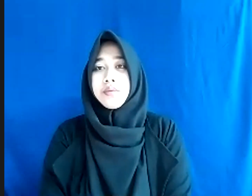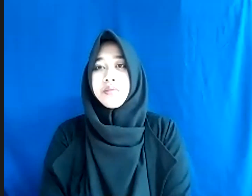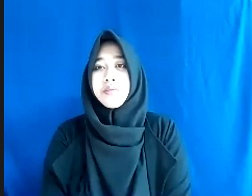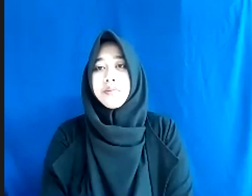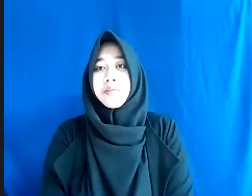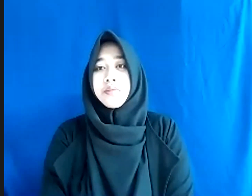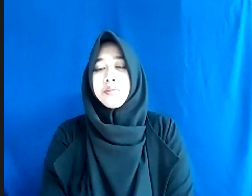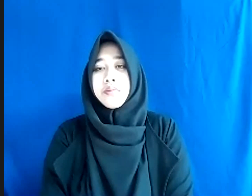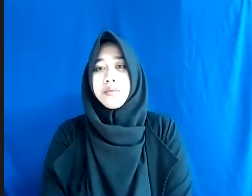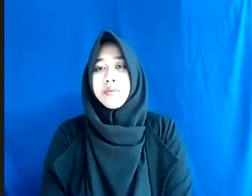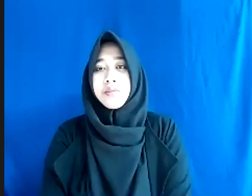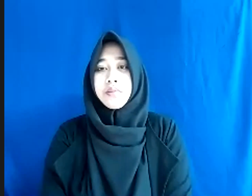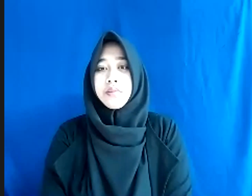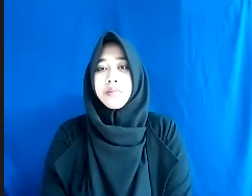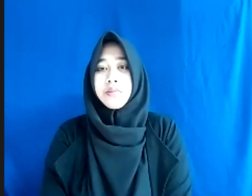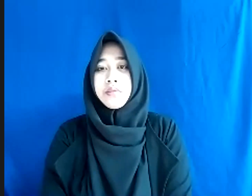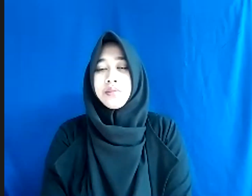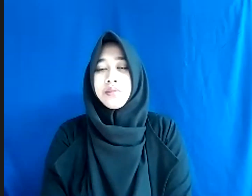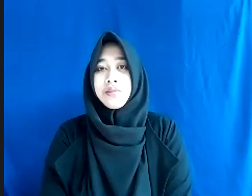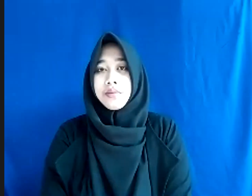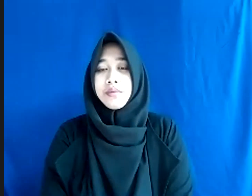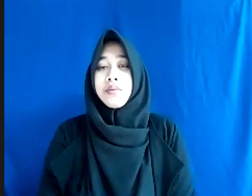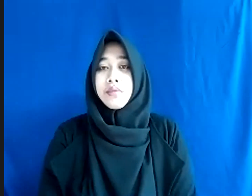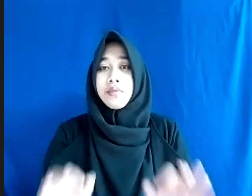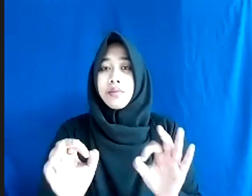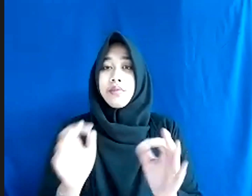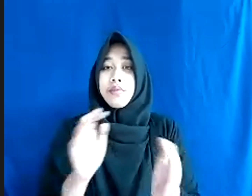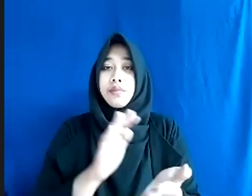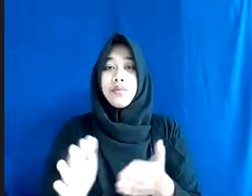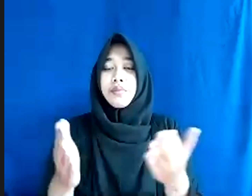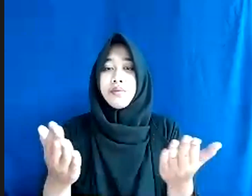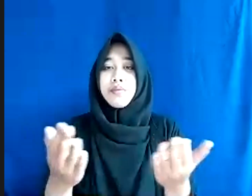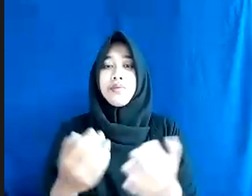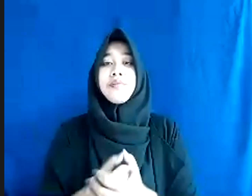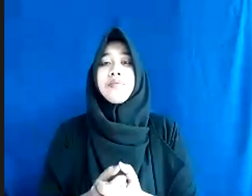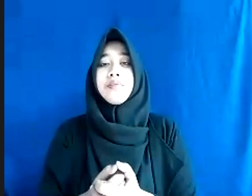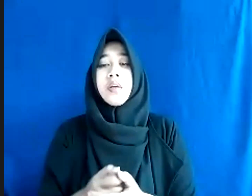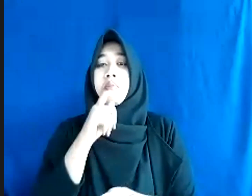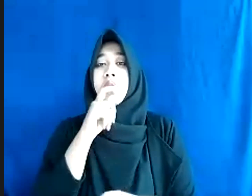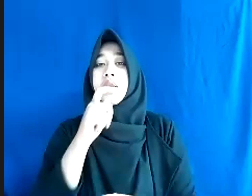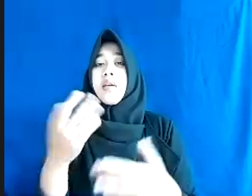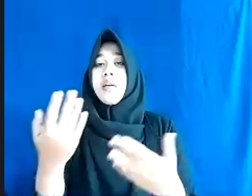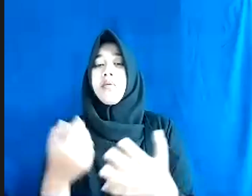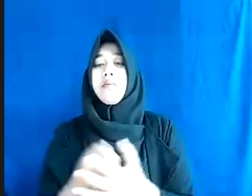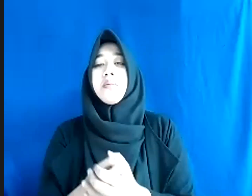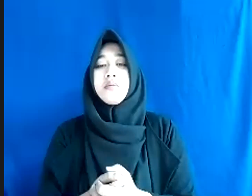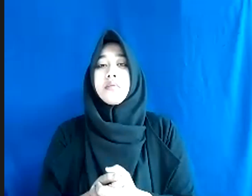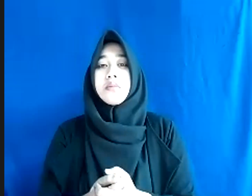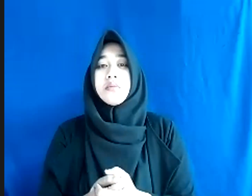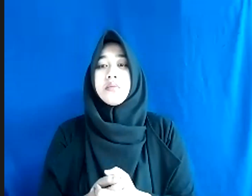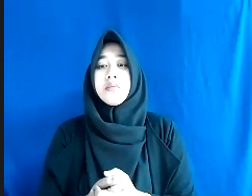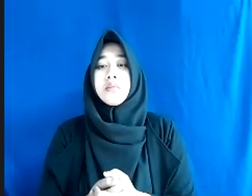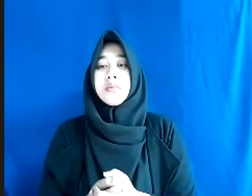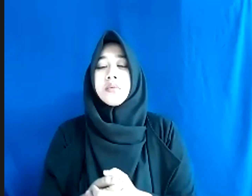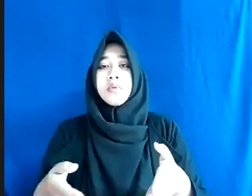Saya langsung paparkan pertanyaannya. Oh. Kepada Ibu Syakiyah pertanyaannya. Iya, saya lagi di jalan, agak susah okay. juga kalau bisa rasa.